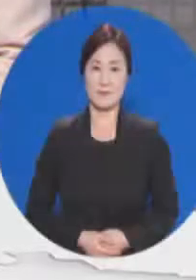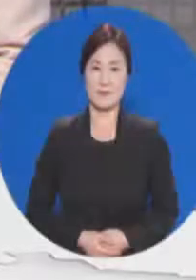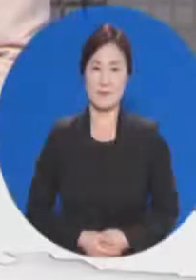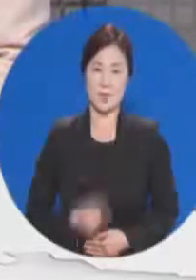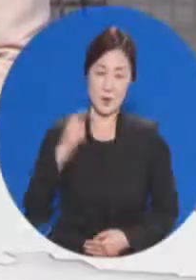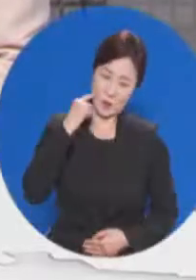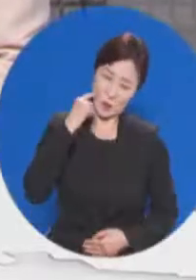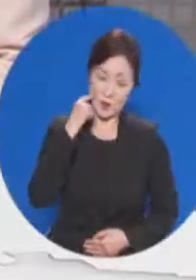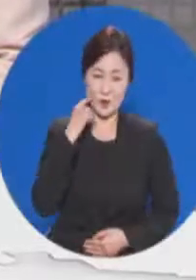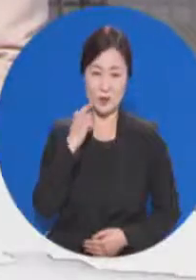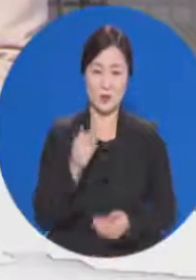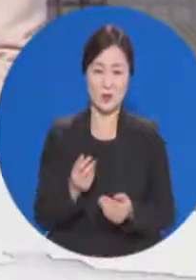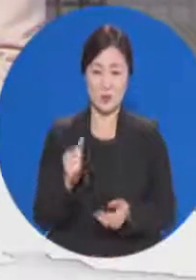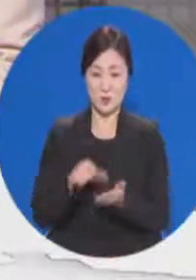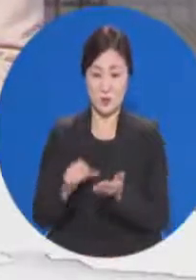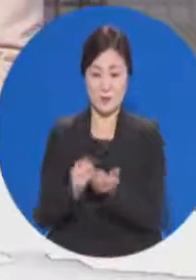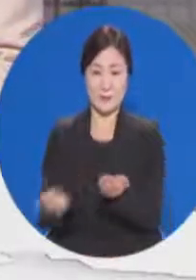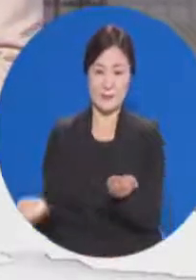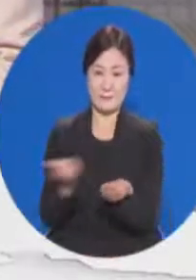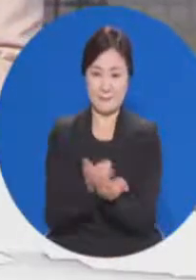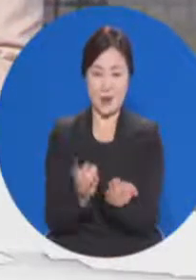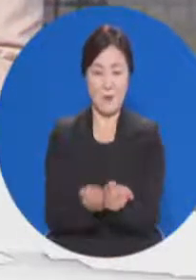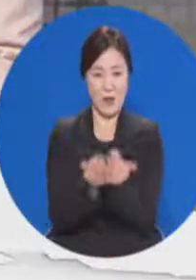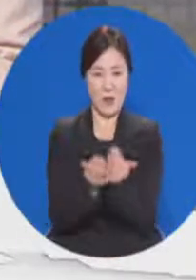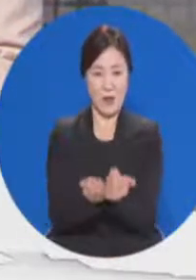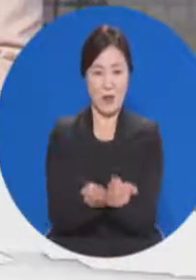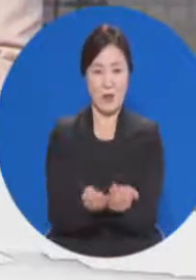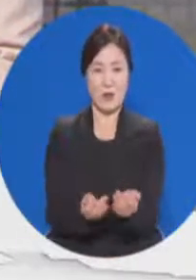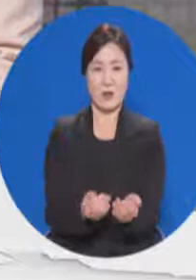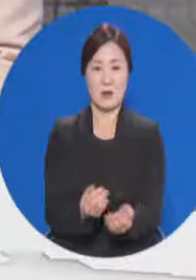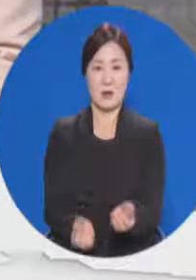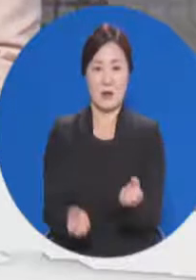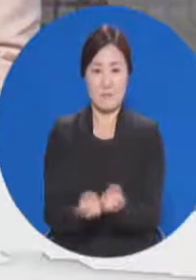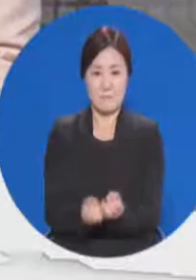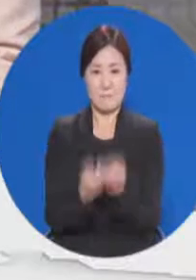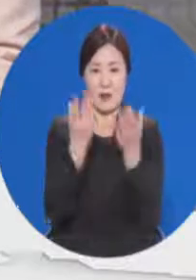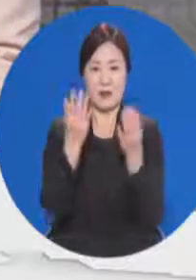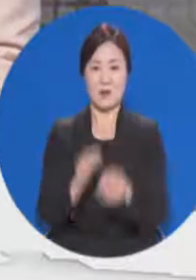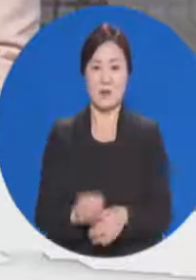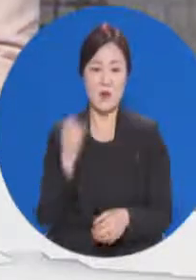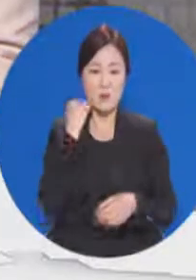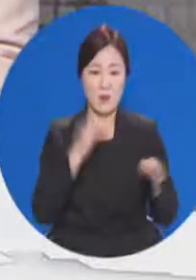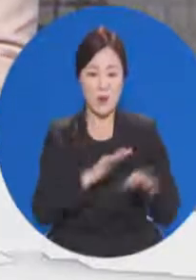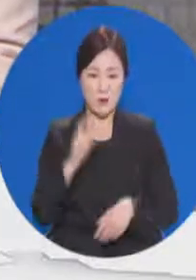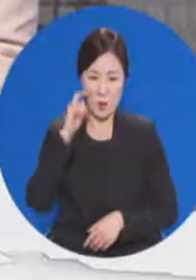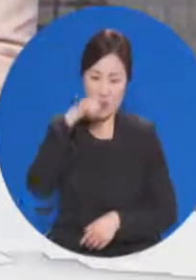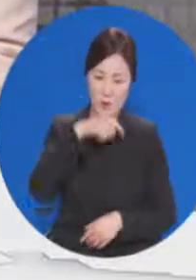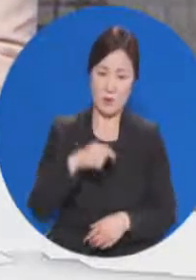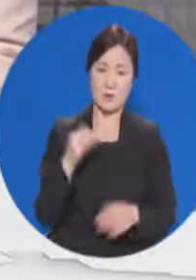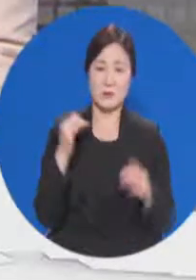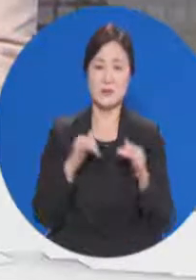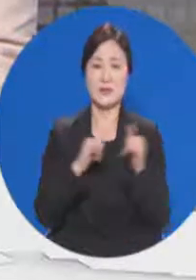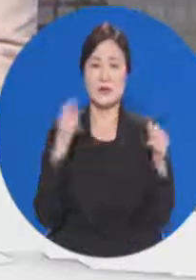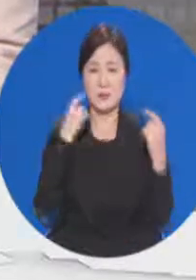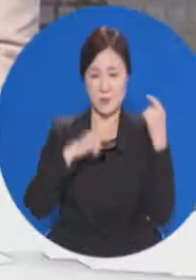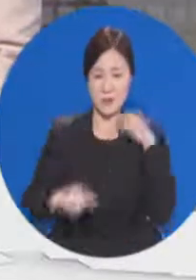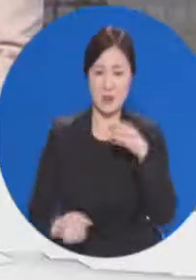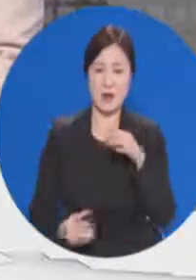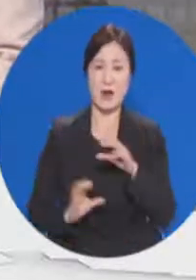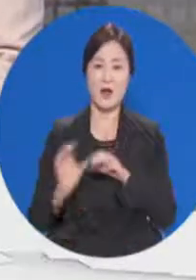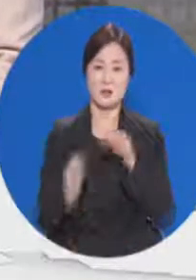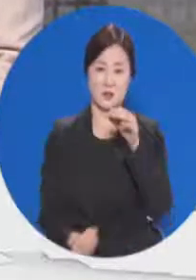유해 화학물질을 실은 선박에서 사고가 나면 해상 오염에다 인명피해까지 감당하기 어려운 상황에 이르기